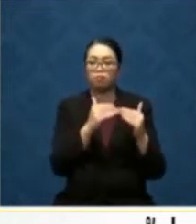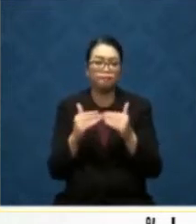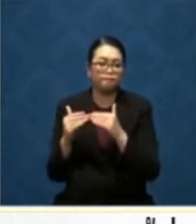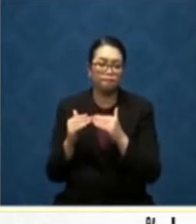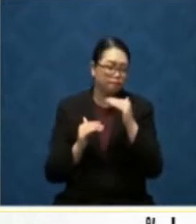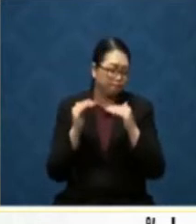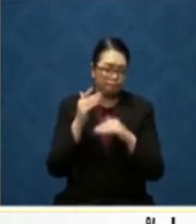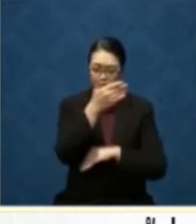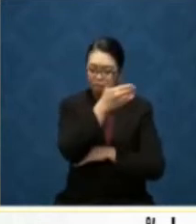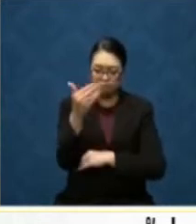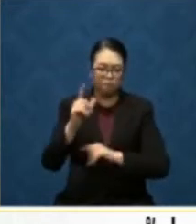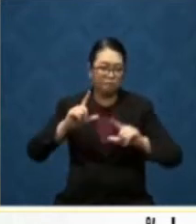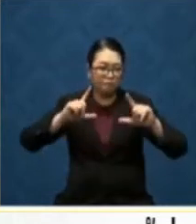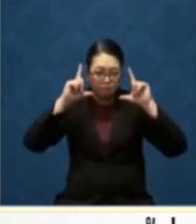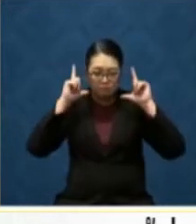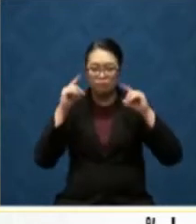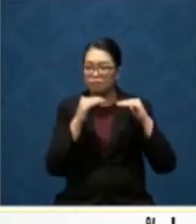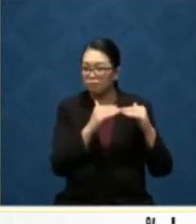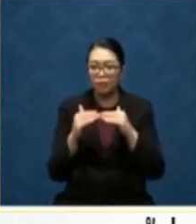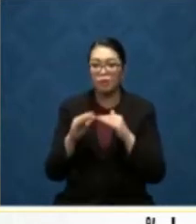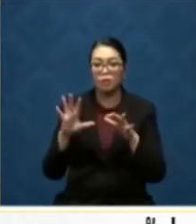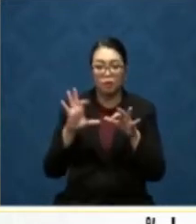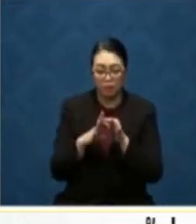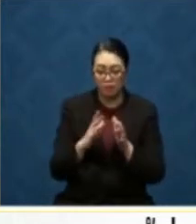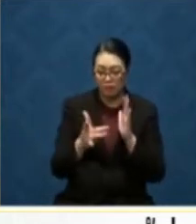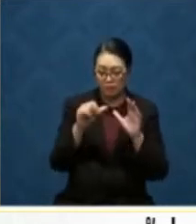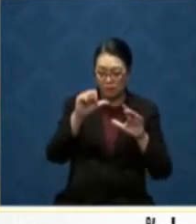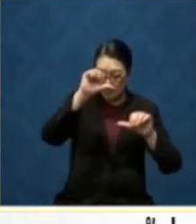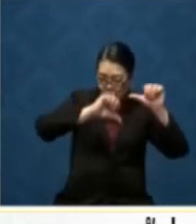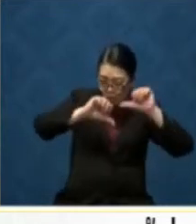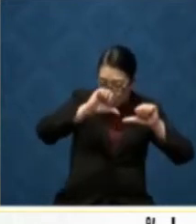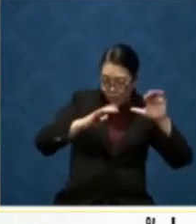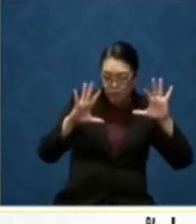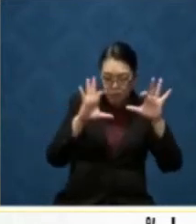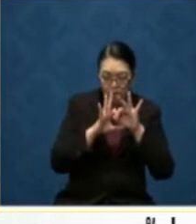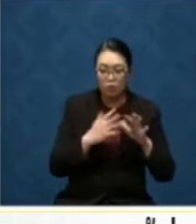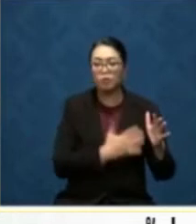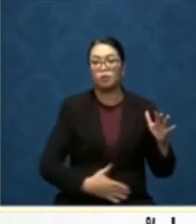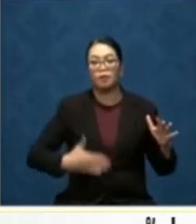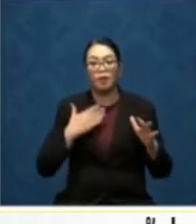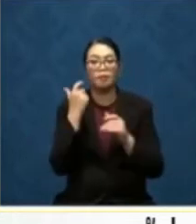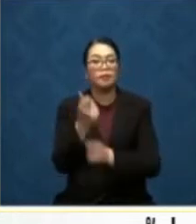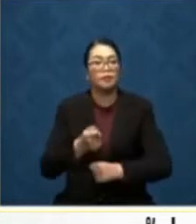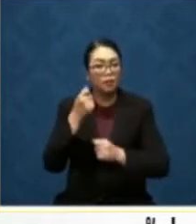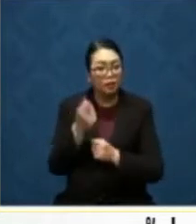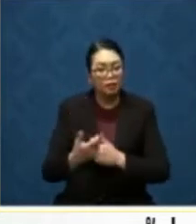สามารสรางโภนาลวิจัยและนวักรมระดับแนวหน้าเงี้เรื่องสารเคมีในด้านสุขภาพ